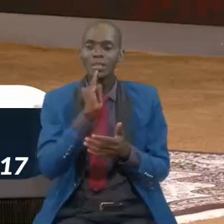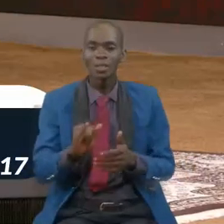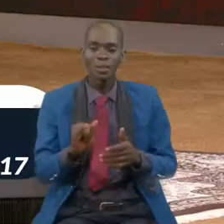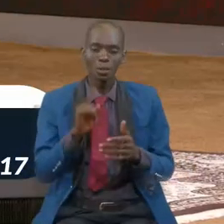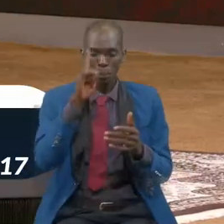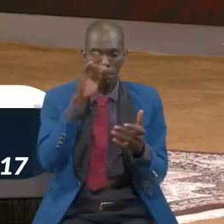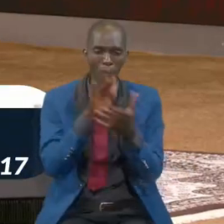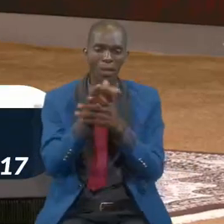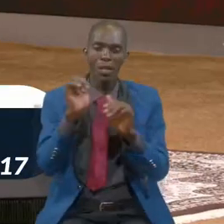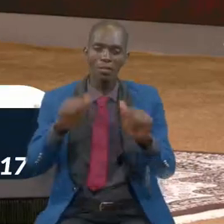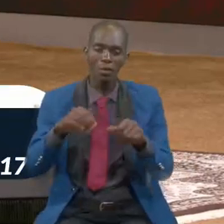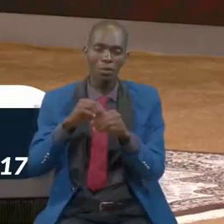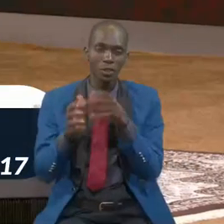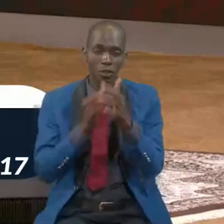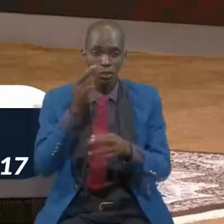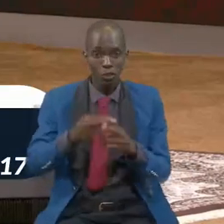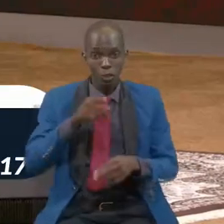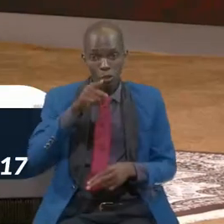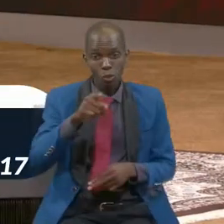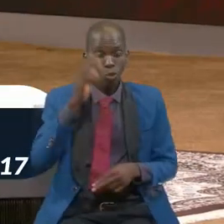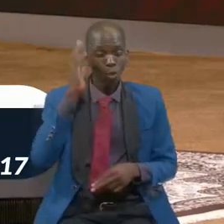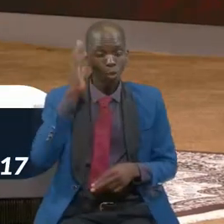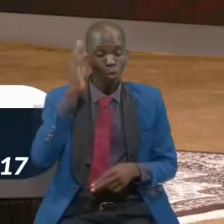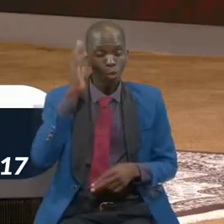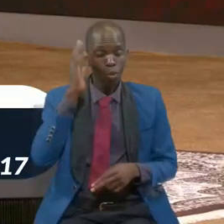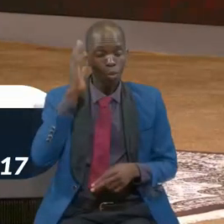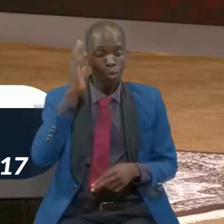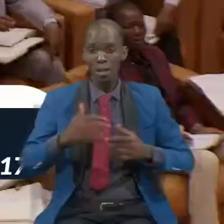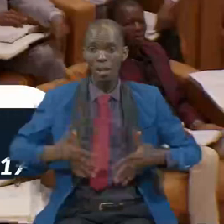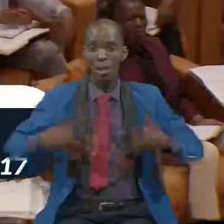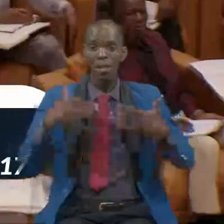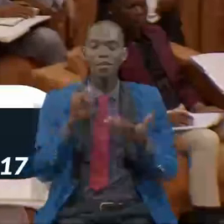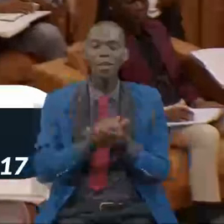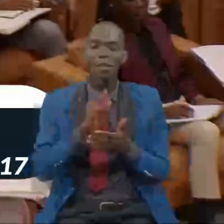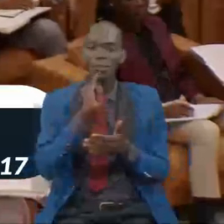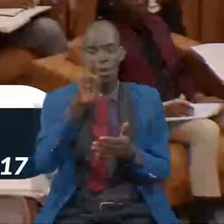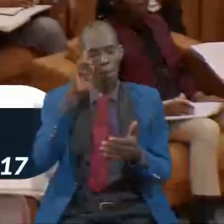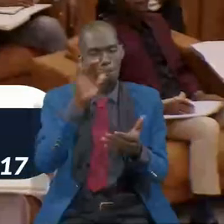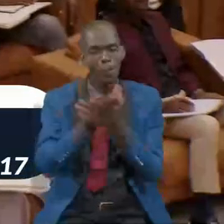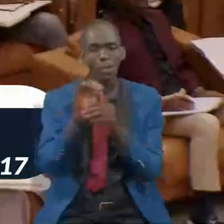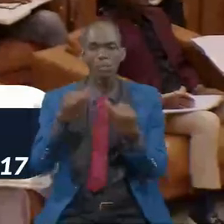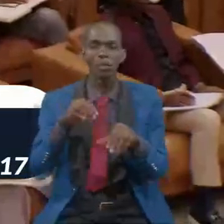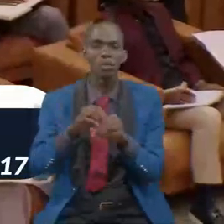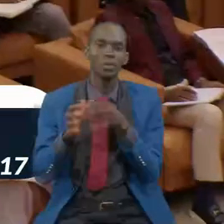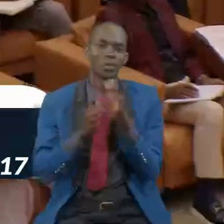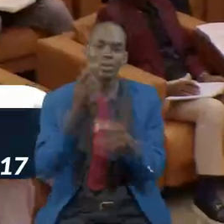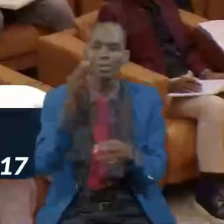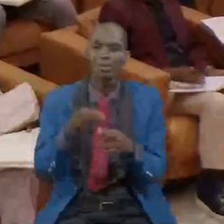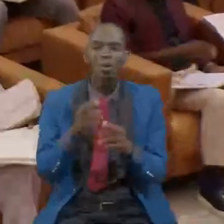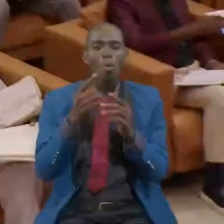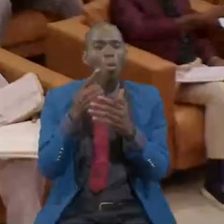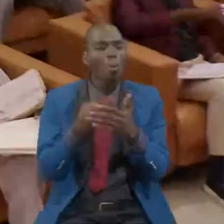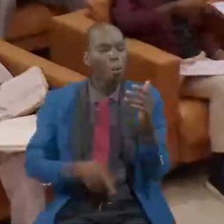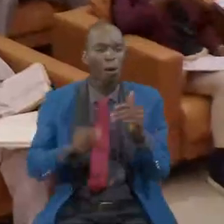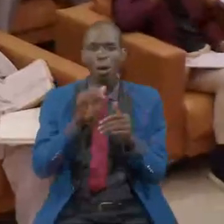est qui est la vie qui qui est croyable la vie qui va mener à croire que c'est